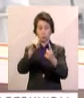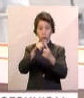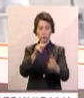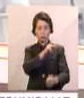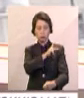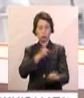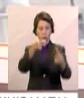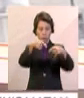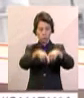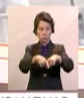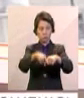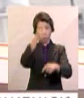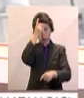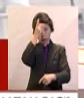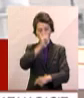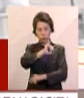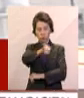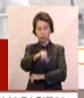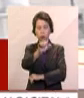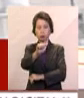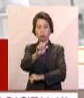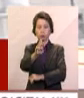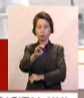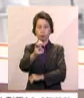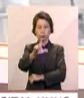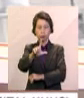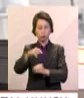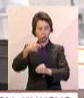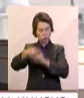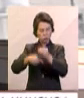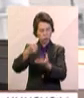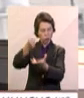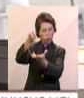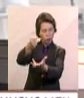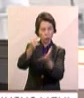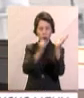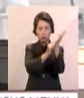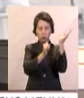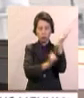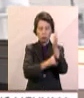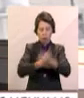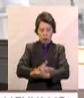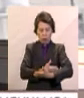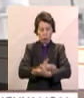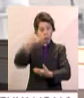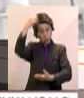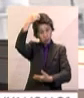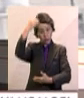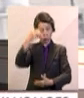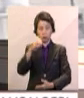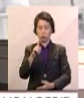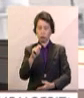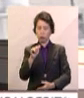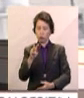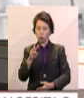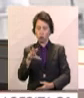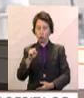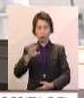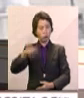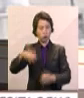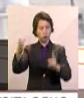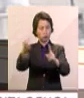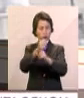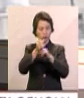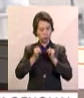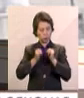UMNO Bahagian Sungai Besar Datuk Seri Jamal Mat Yunus berhubung dana Yayasan Warisan Anak Selangor atau YAWAS masih belum